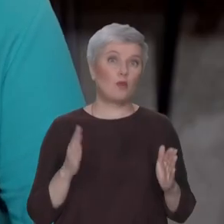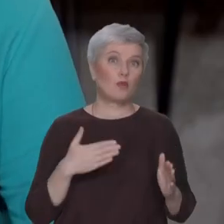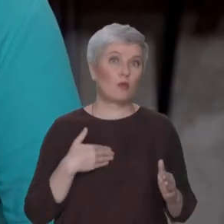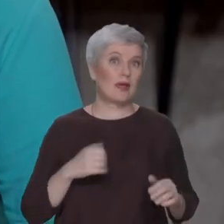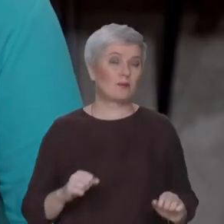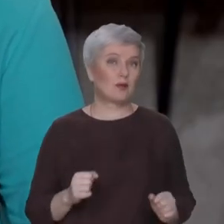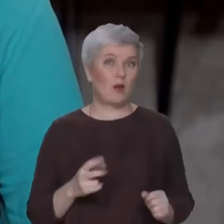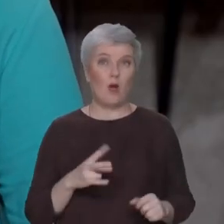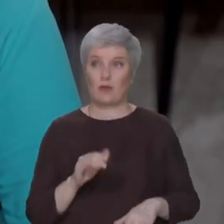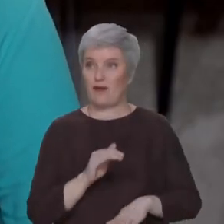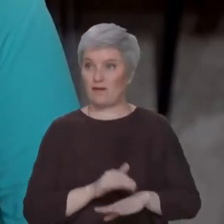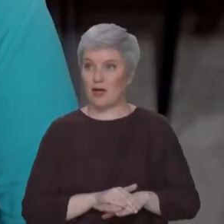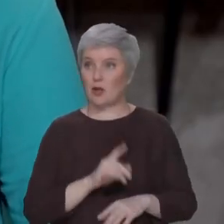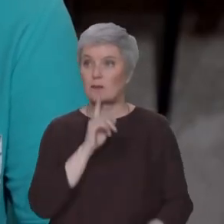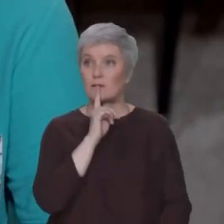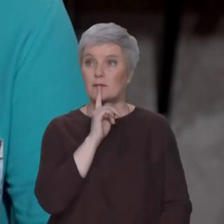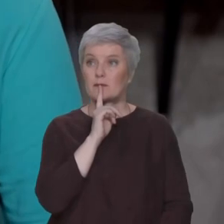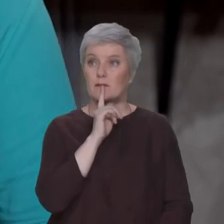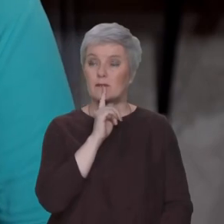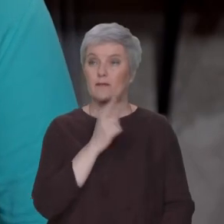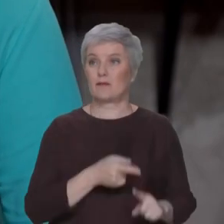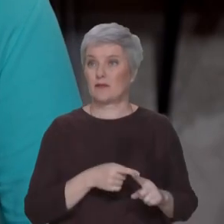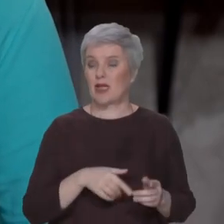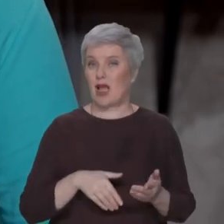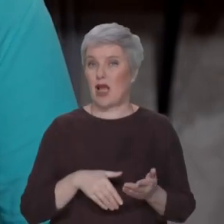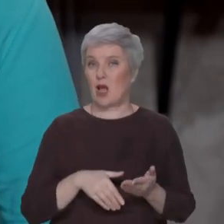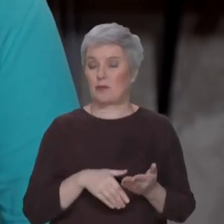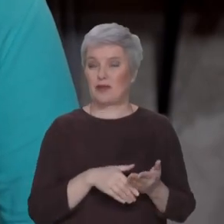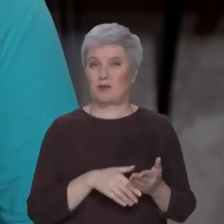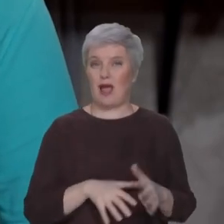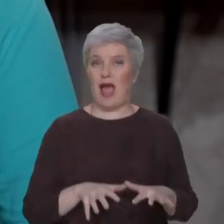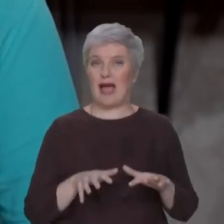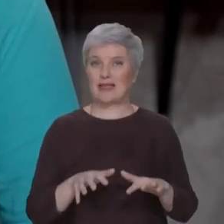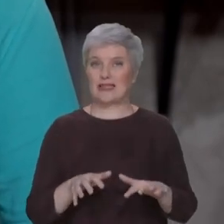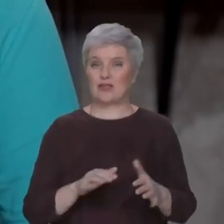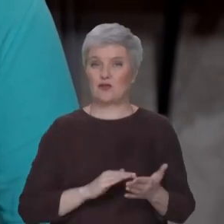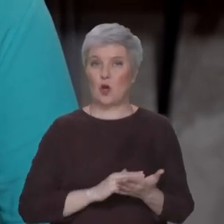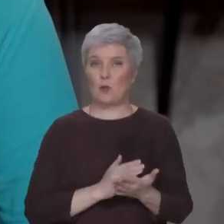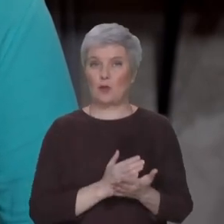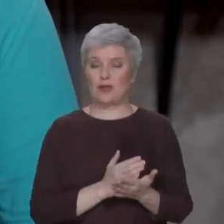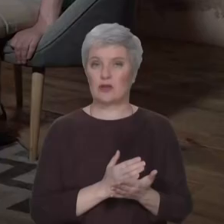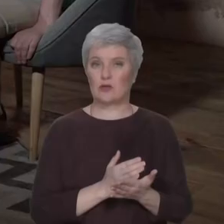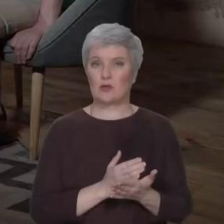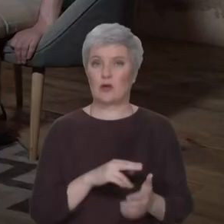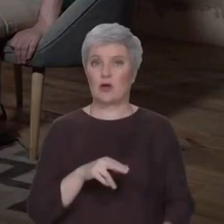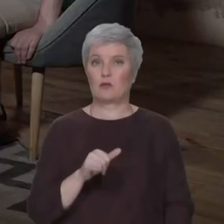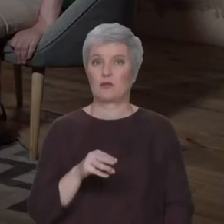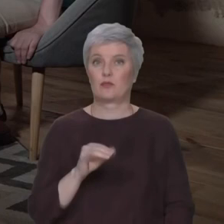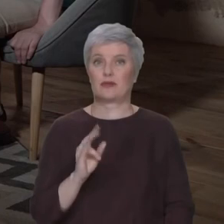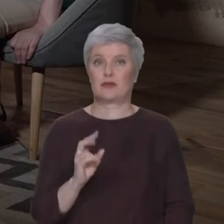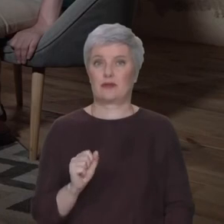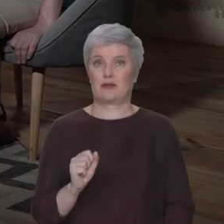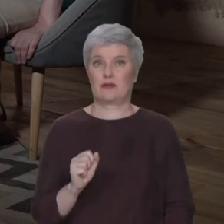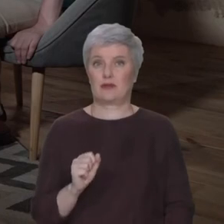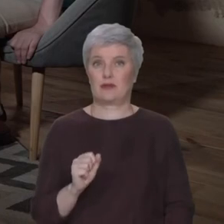не знаю. Але вони, де-факто, мовчанкою своєю підтримали таку агресивну політику, вбивчу політику Путіна.